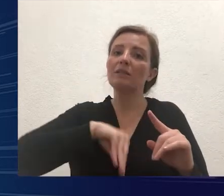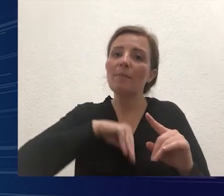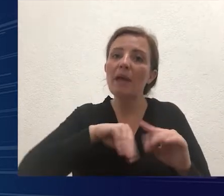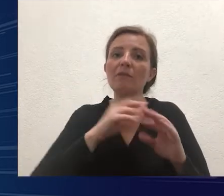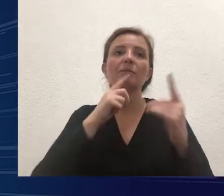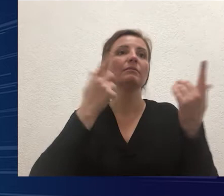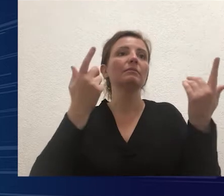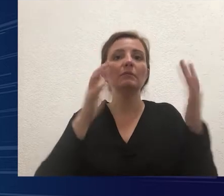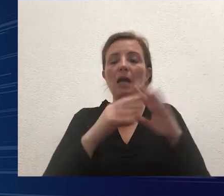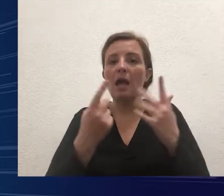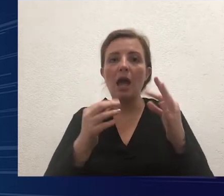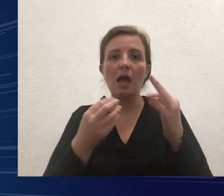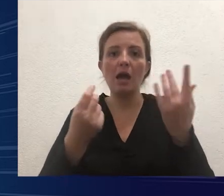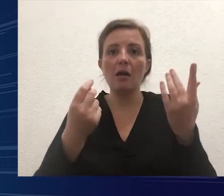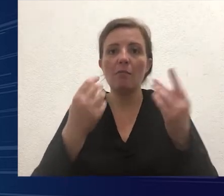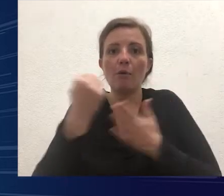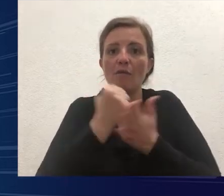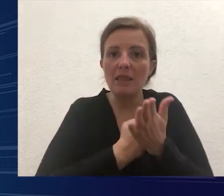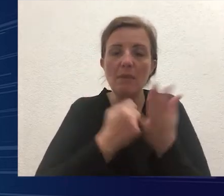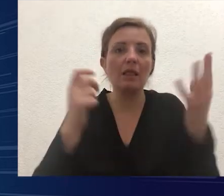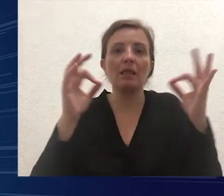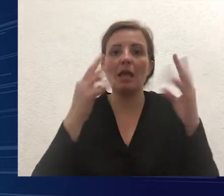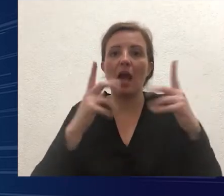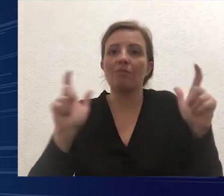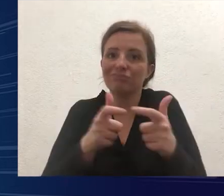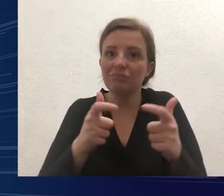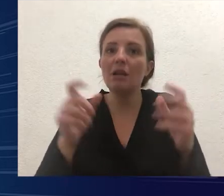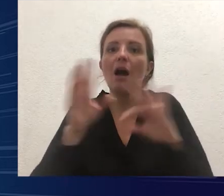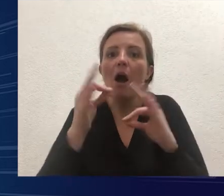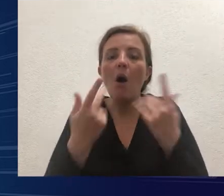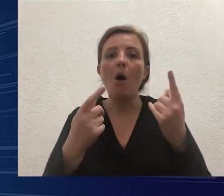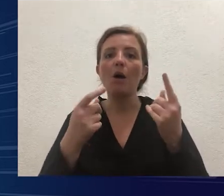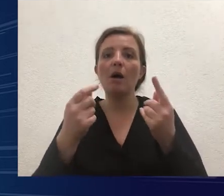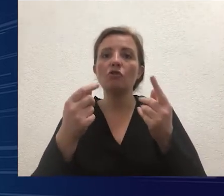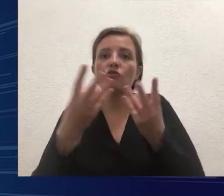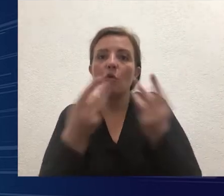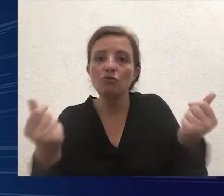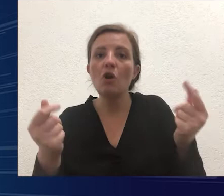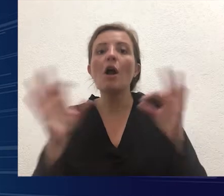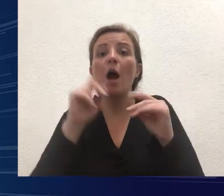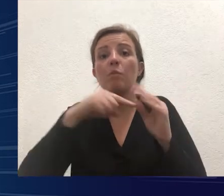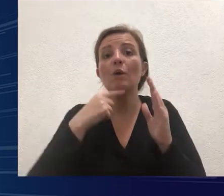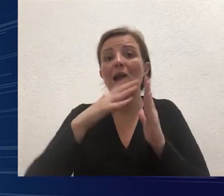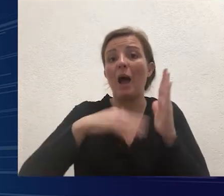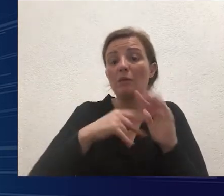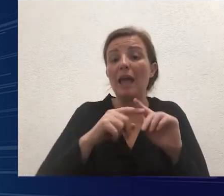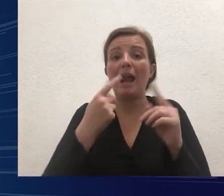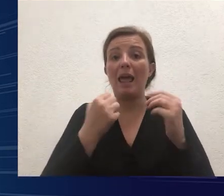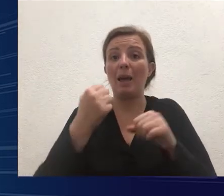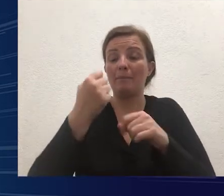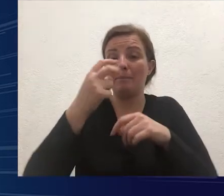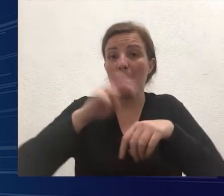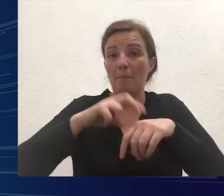un quadro di misure di provvedimenti restrittivi e anche di cautela e strettamente medico